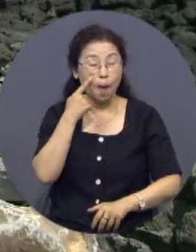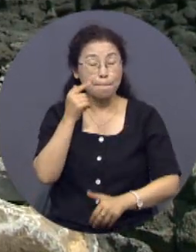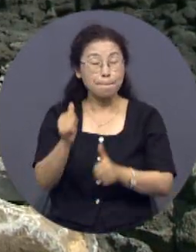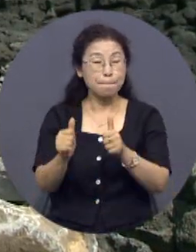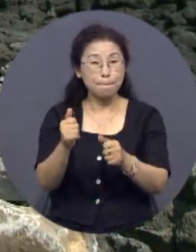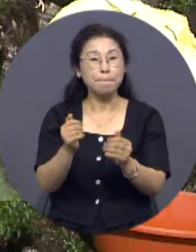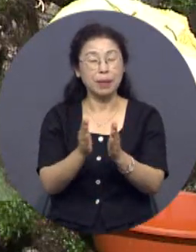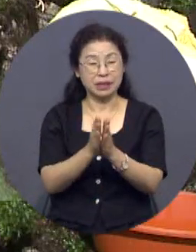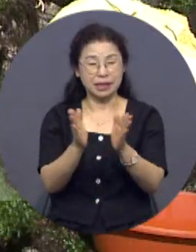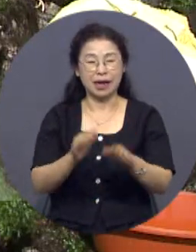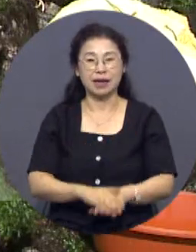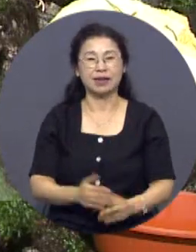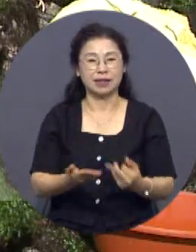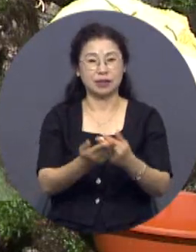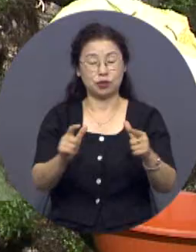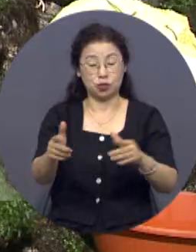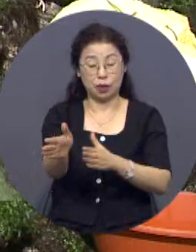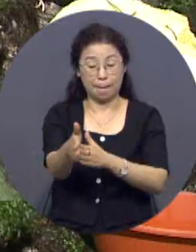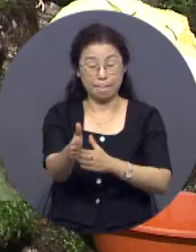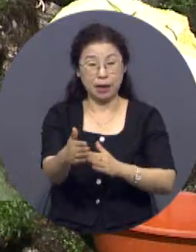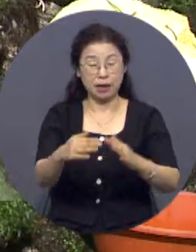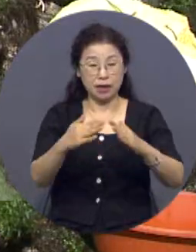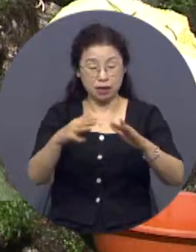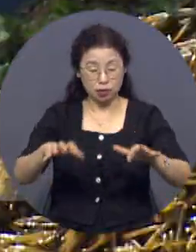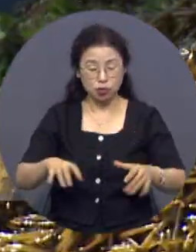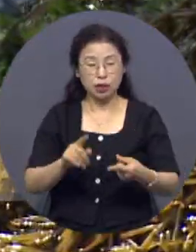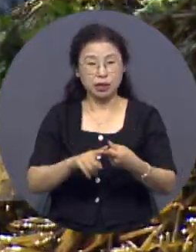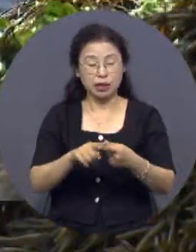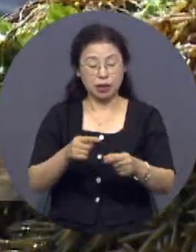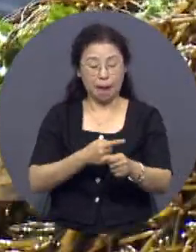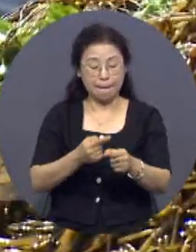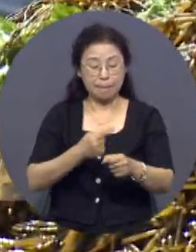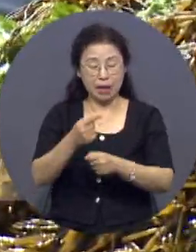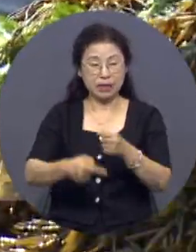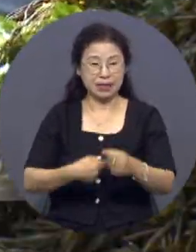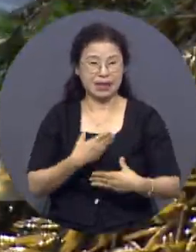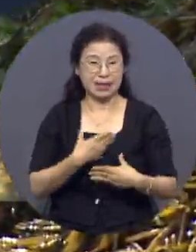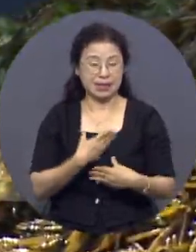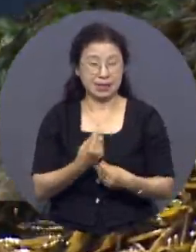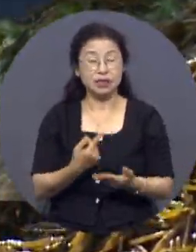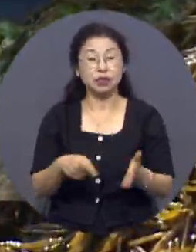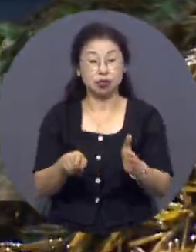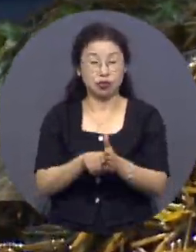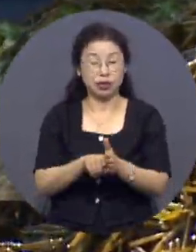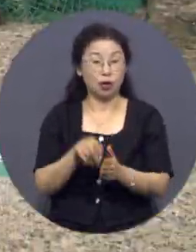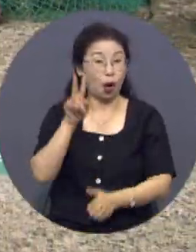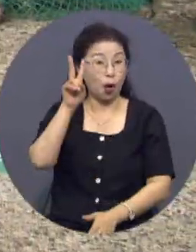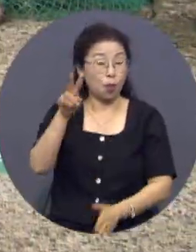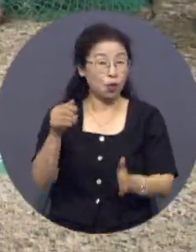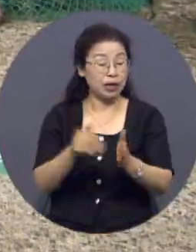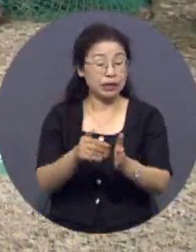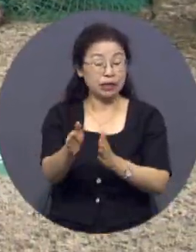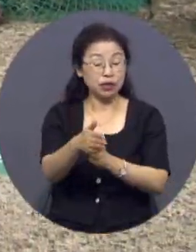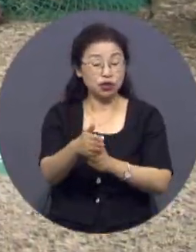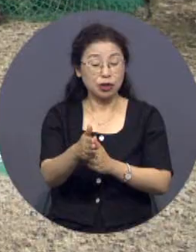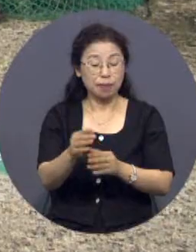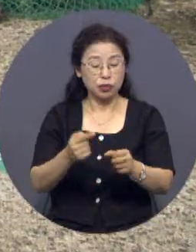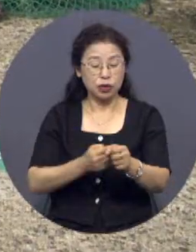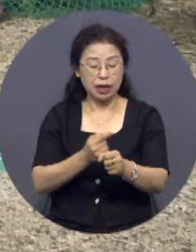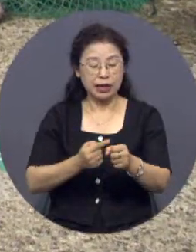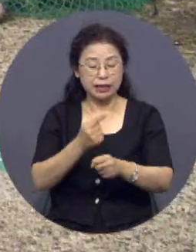진행됩니다. 제주도는 마을 어촌계와 수산물에 대한 방사능 안전성 확보를 위해 모레까지 수산물